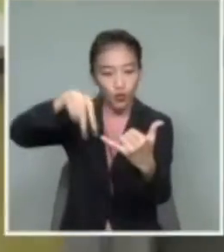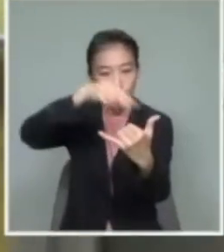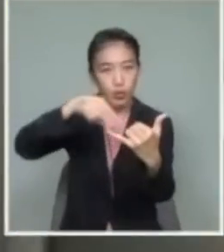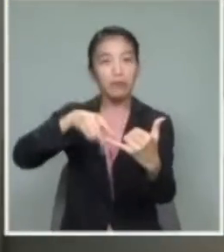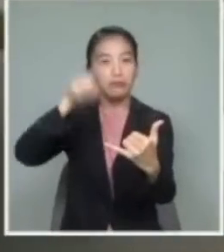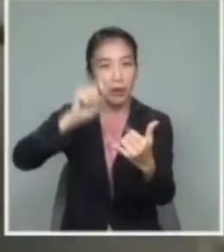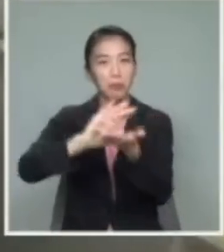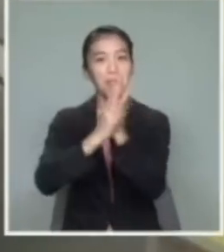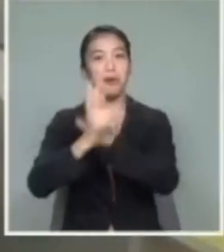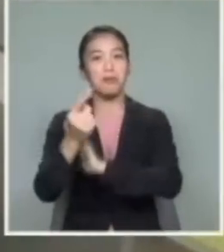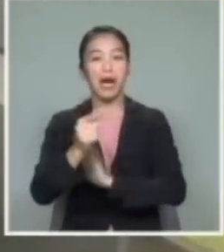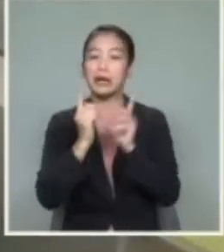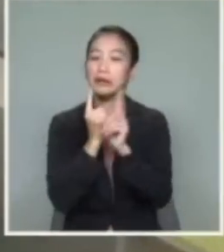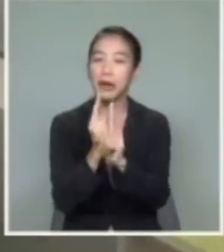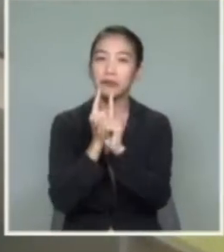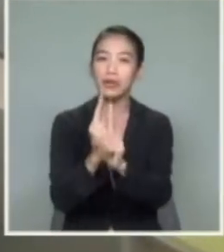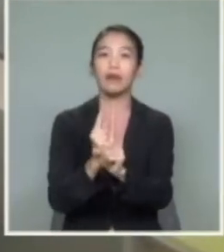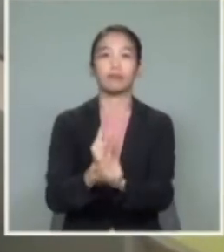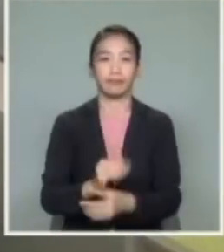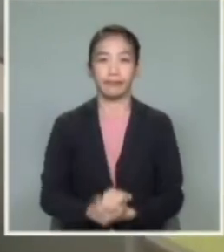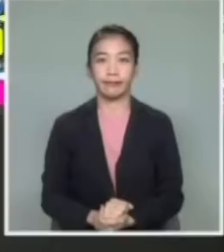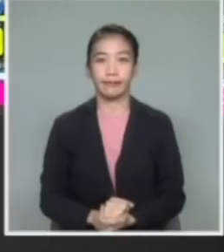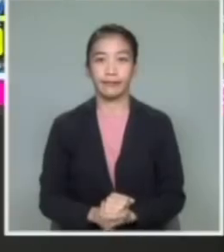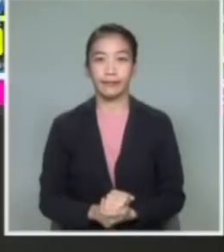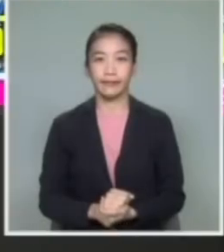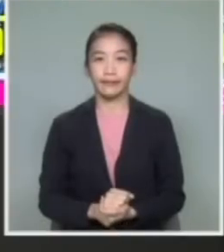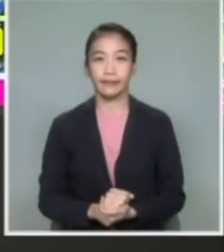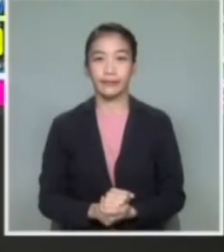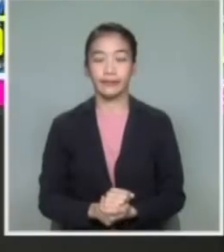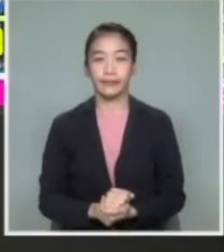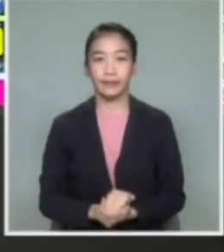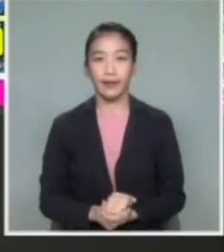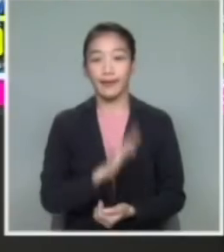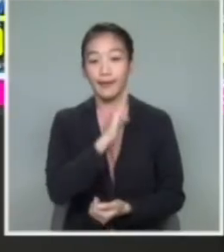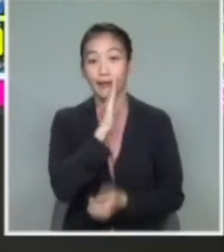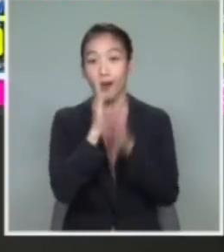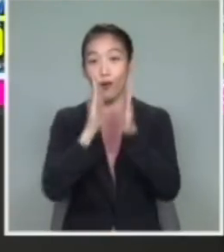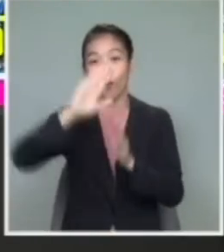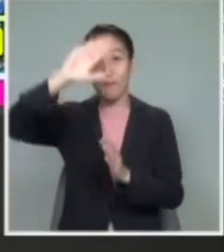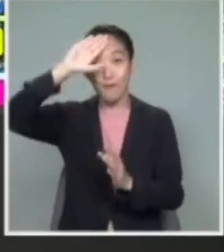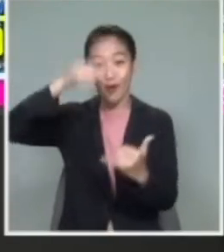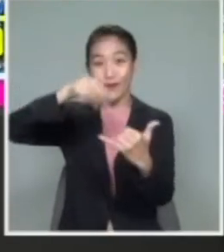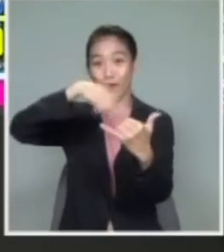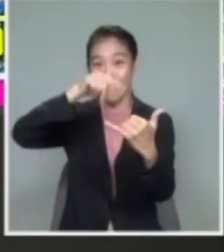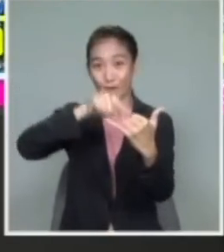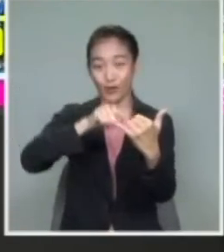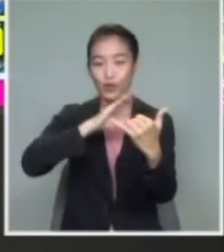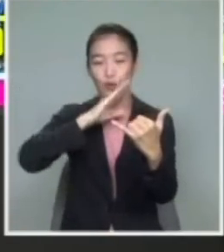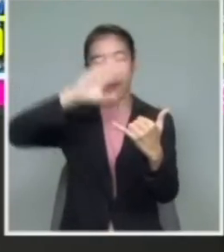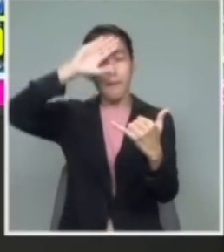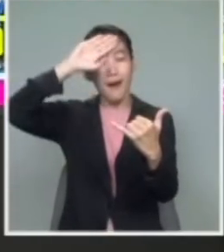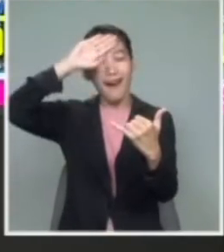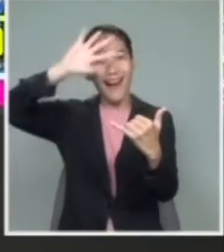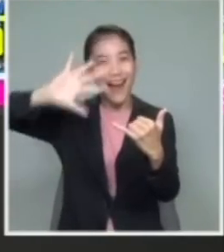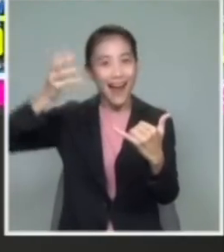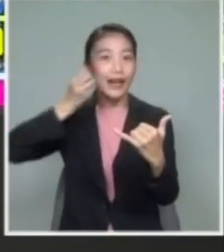-19 ให้สอดคล้องกับสถานการณ์ที่เกิดขึ้น คนไข้จะกลับบ้านได้หลังจากที่เริ่มมีอาการไปแล้ว